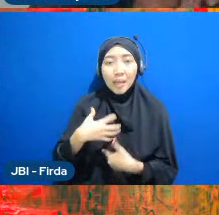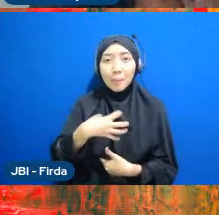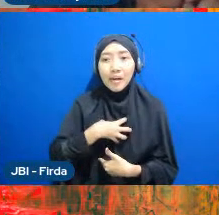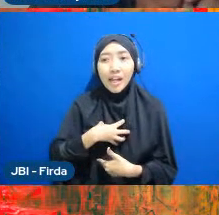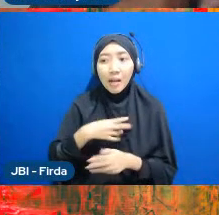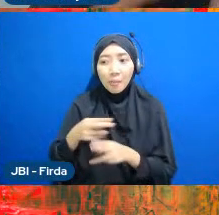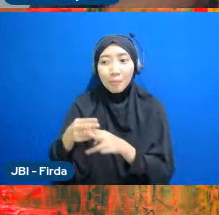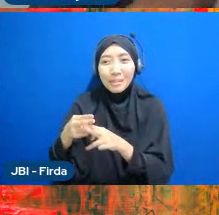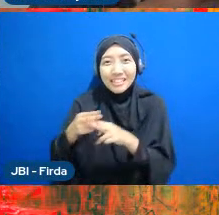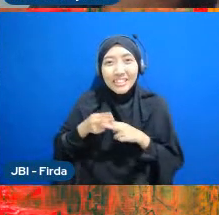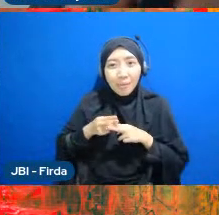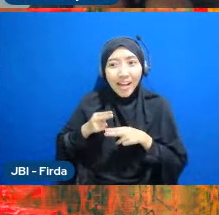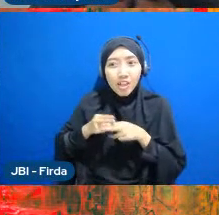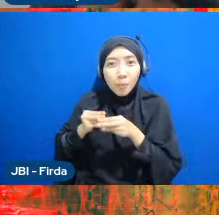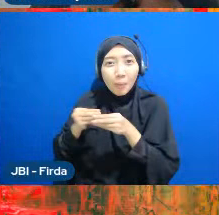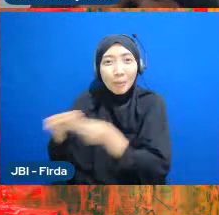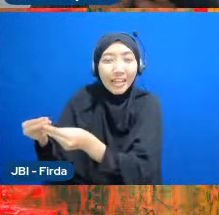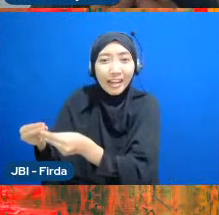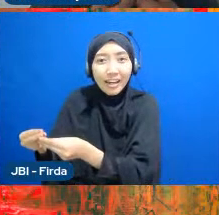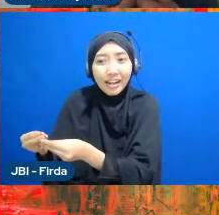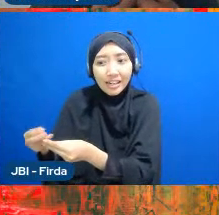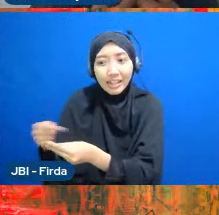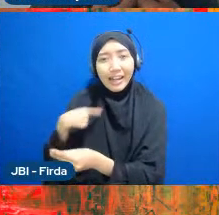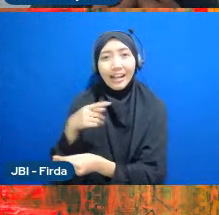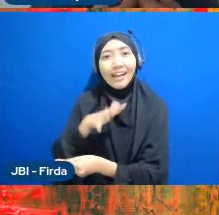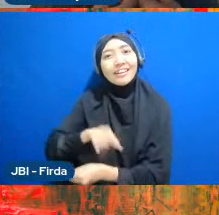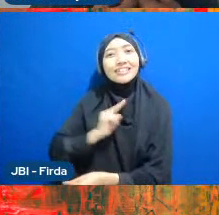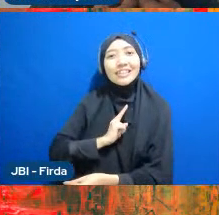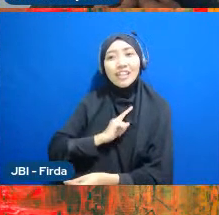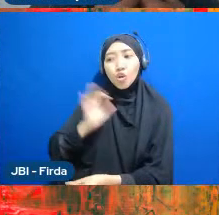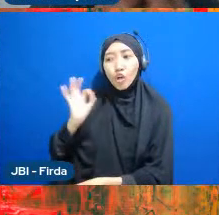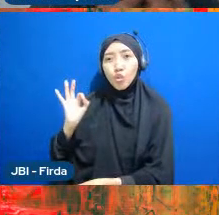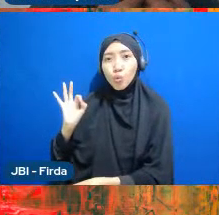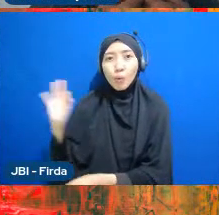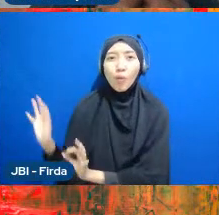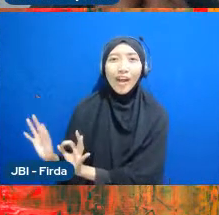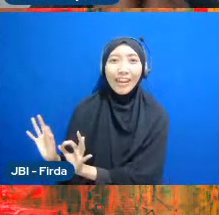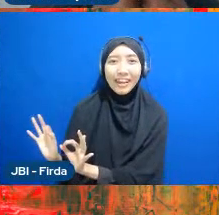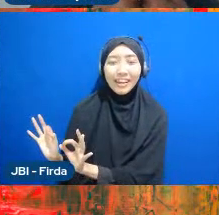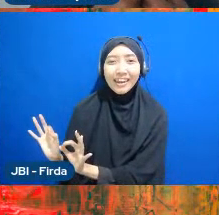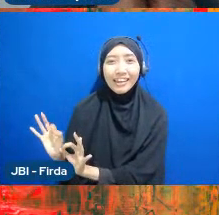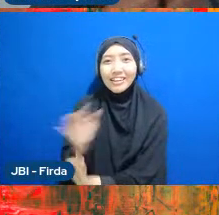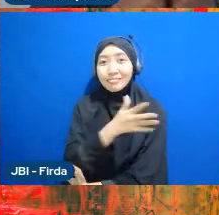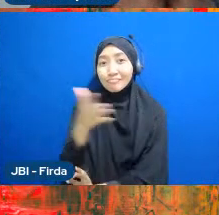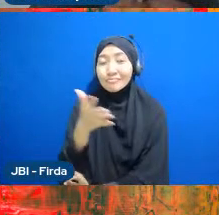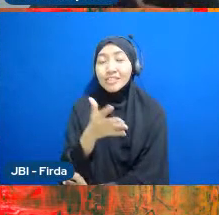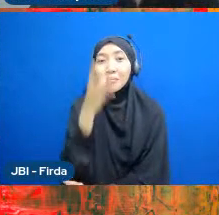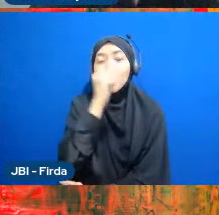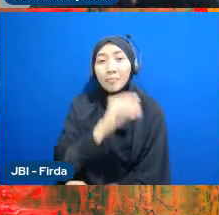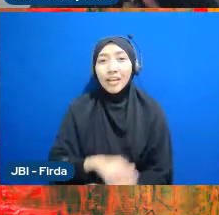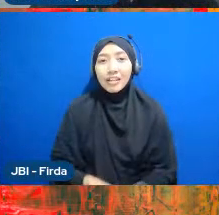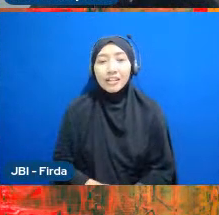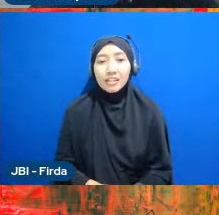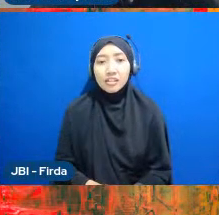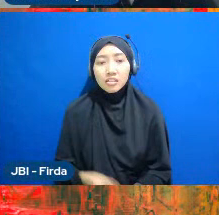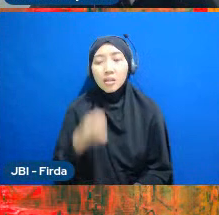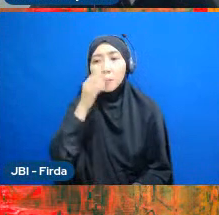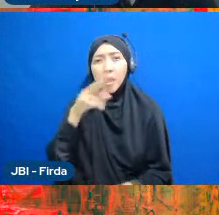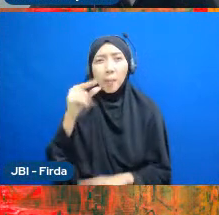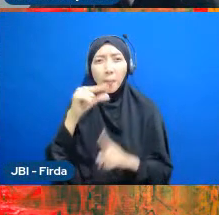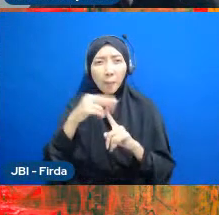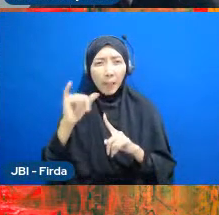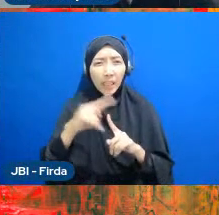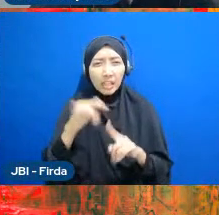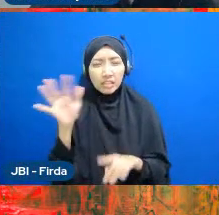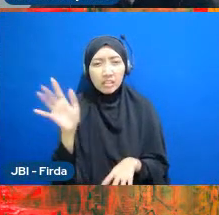atau memberikan? Ya dia, bukan kita orang tuanya. Gitu. Bayang ya, jangan sampai malah gara-gara itu dibilang pelit. Ih, kamu pelit banget